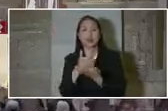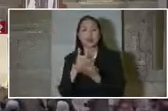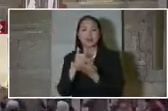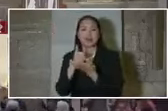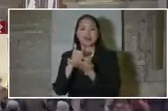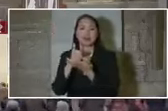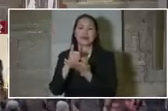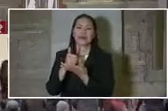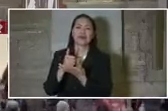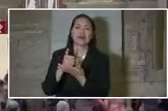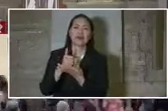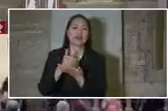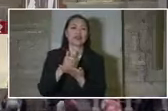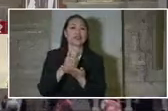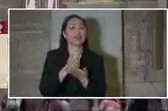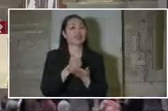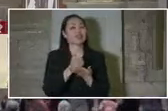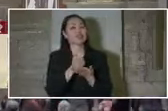ganang ang